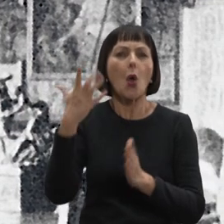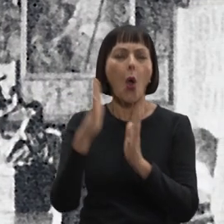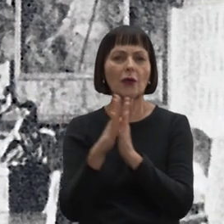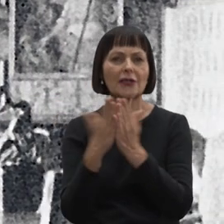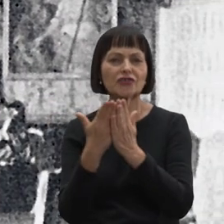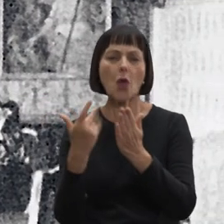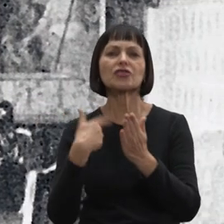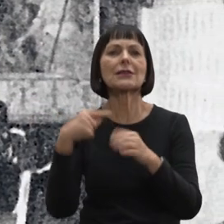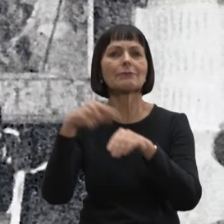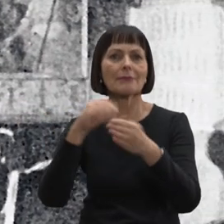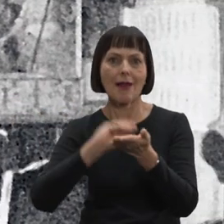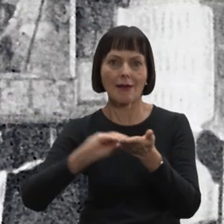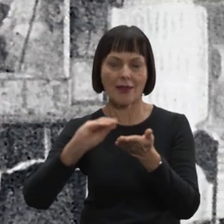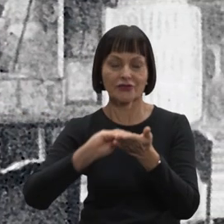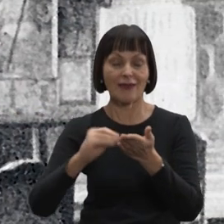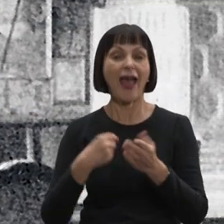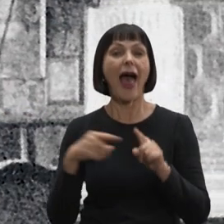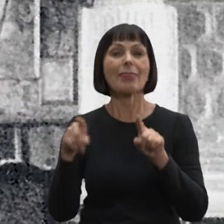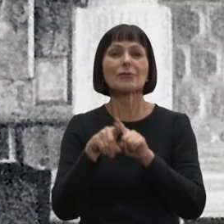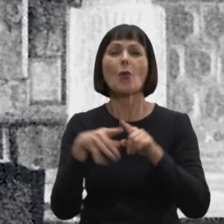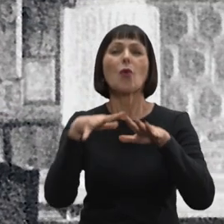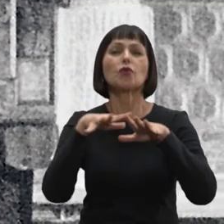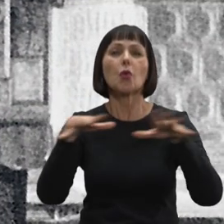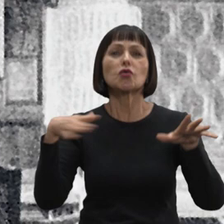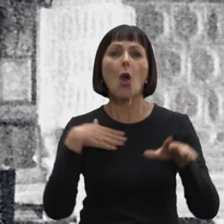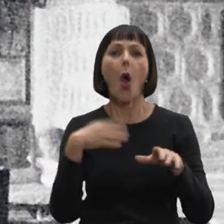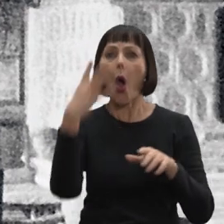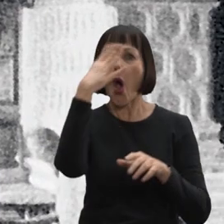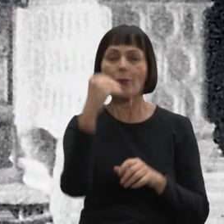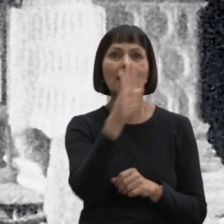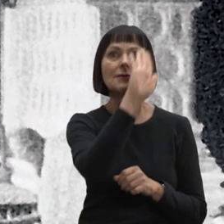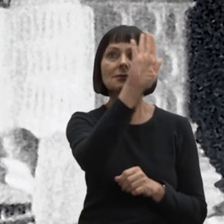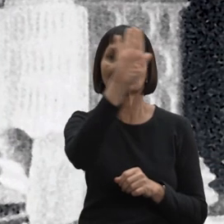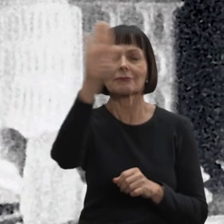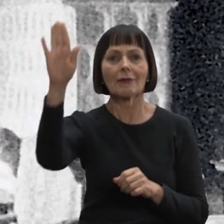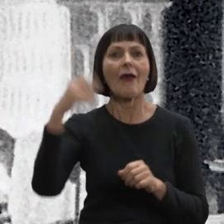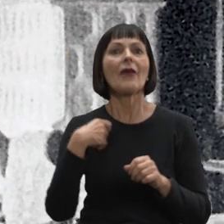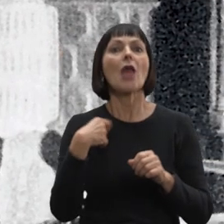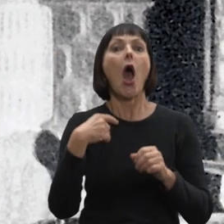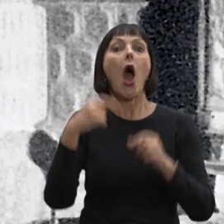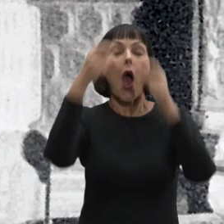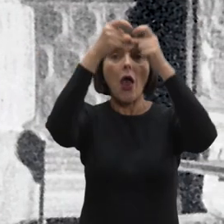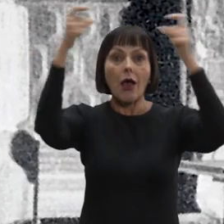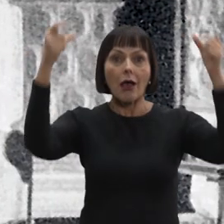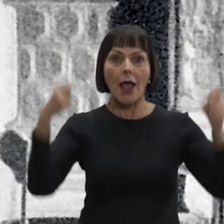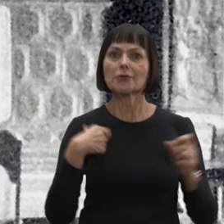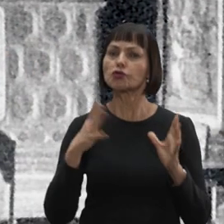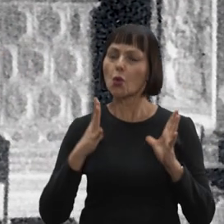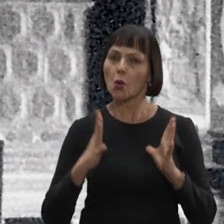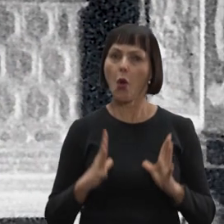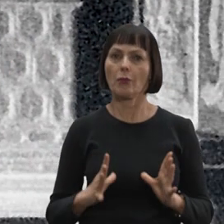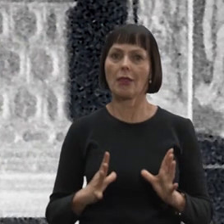książki i rękopisy. Bardzo gęsto rozmieszczone były obrazy, oprawione w jednolite, skromne, profilowane